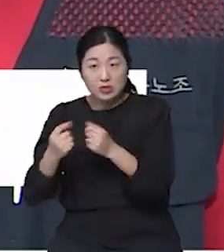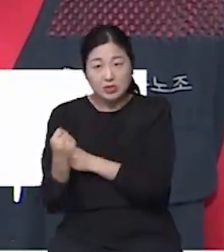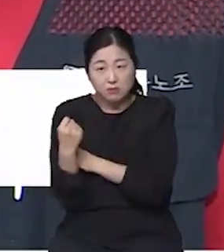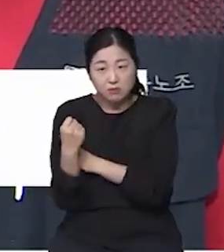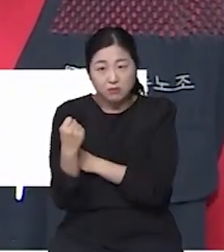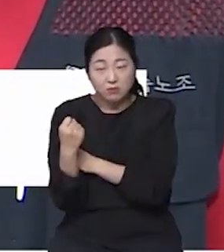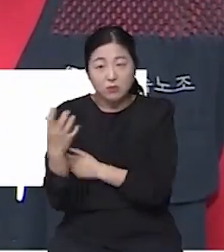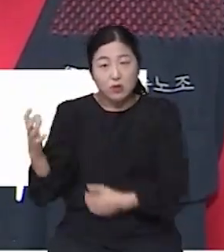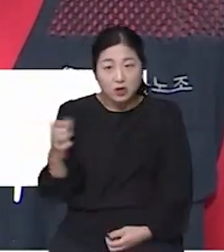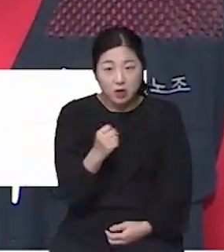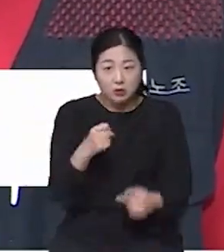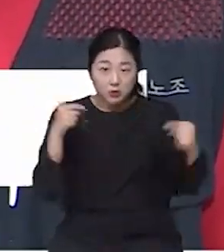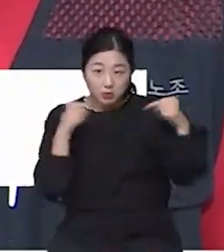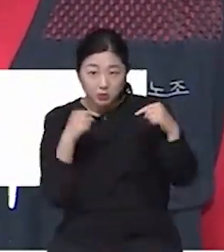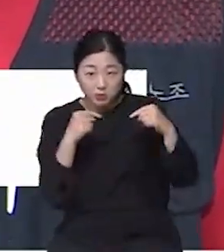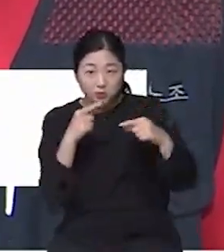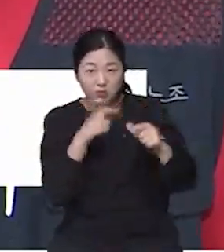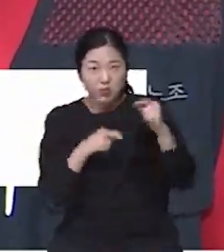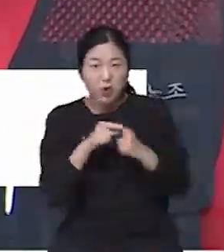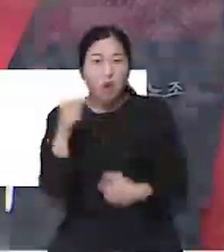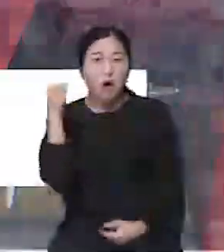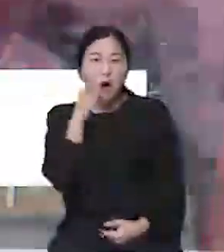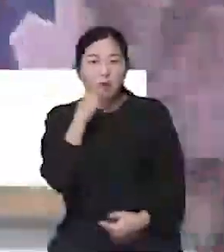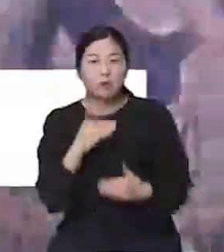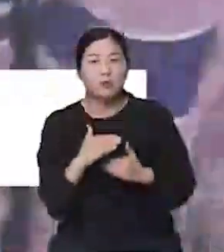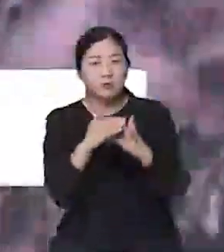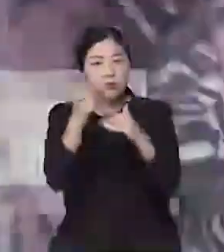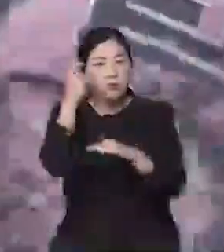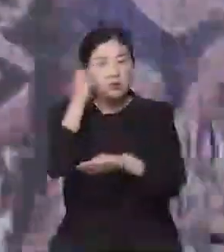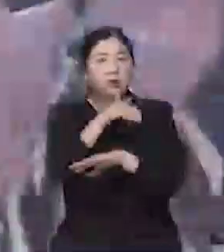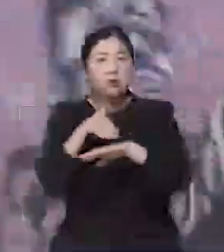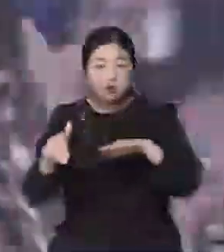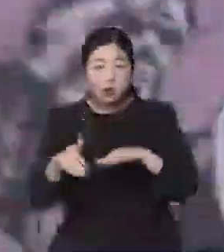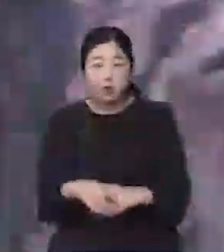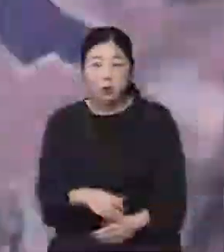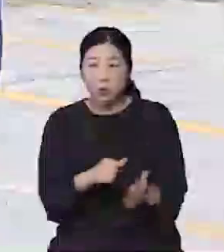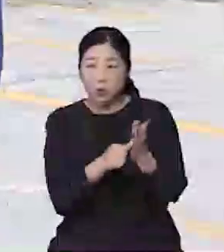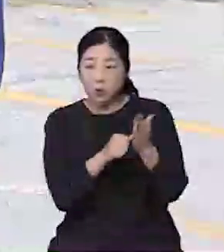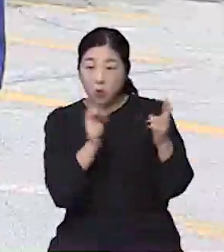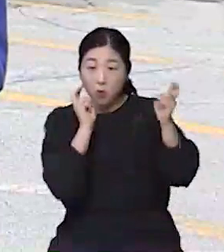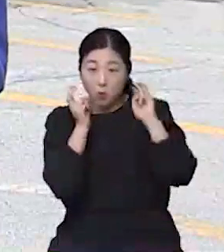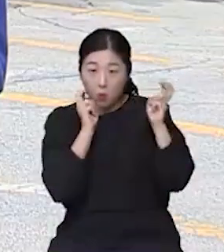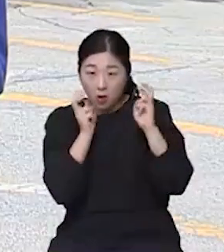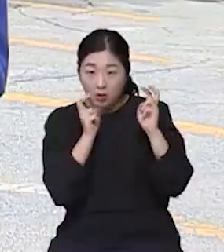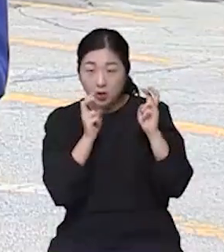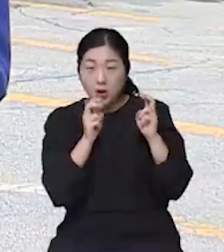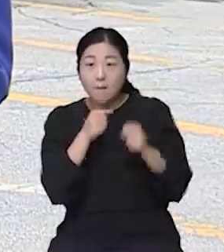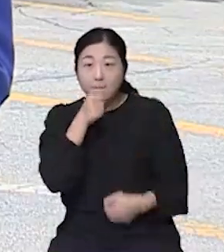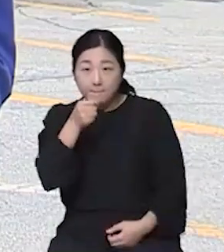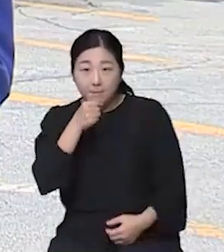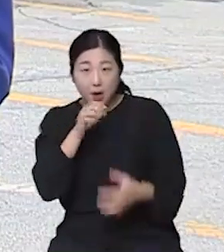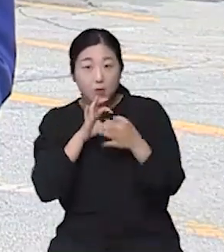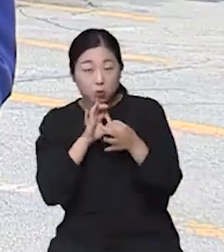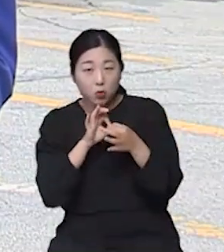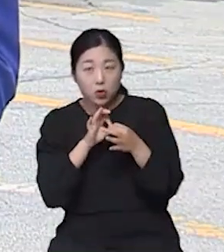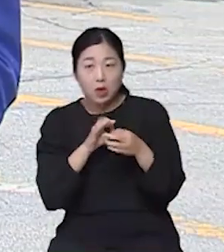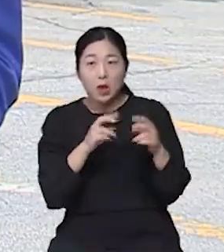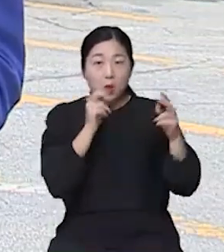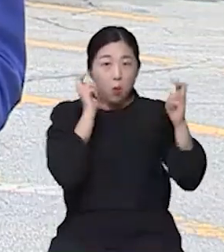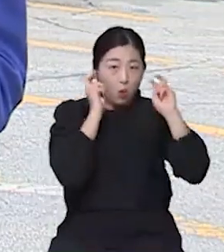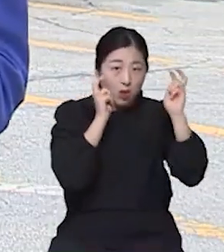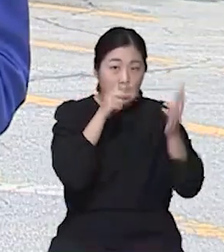바탕으로 교섭의 수위를 높일 생각입니다. 금호타이어 노조는 기자회견을 열고